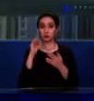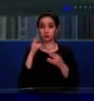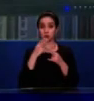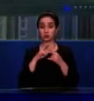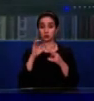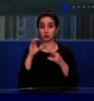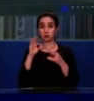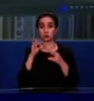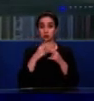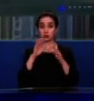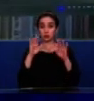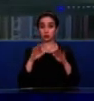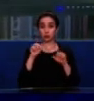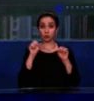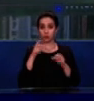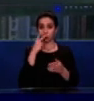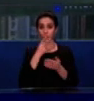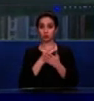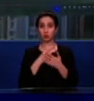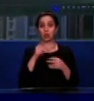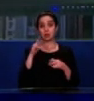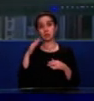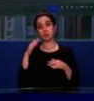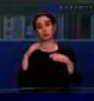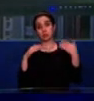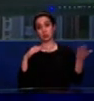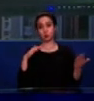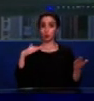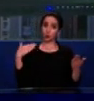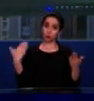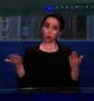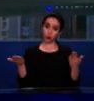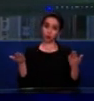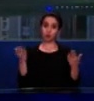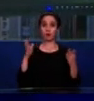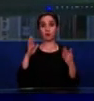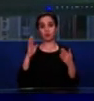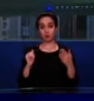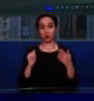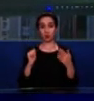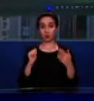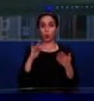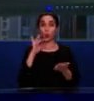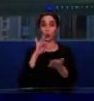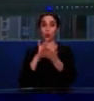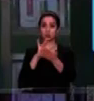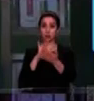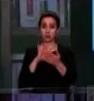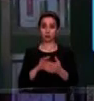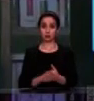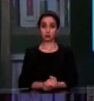quyidagi ko'rinishlarda bo'lishi mumkin. Demak, chap tarafdan, o'ng tarafdan va o'rtadan.